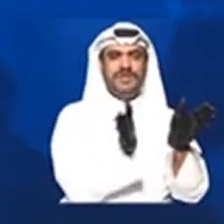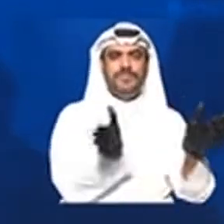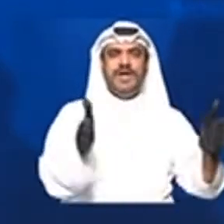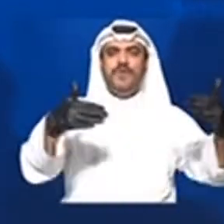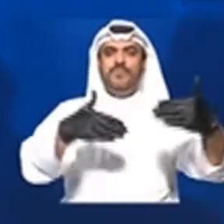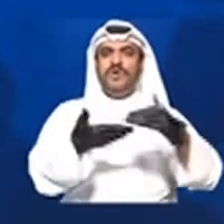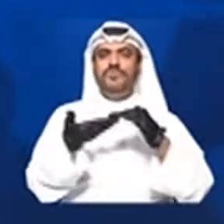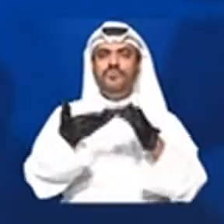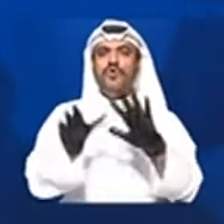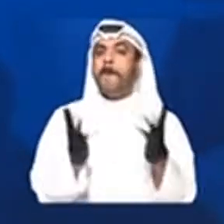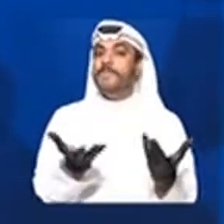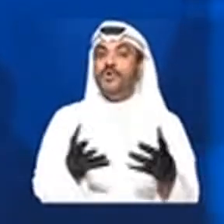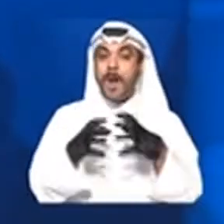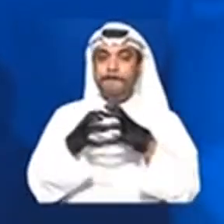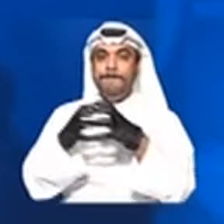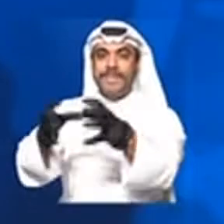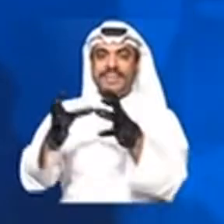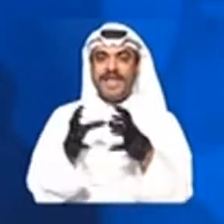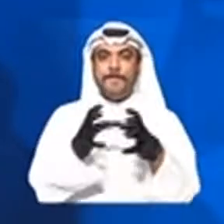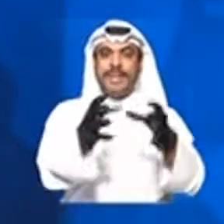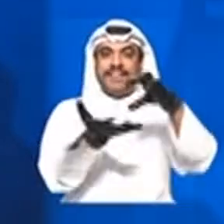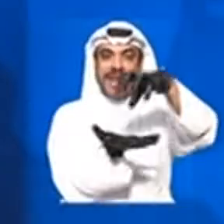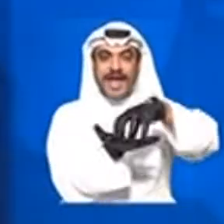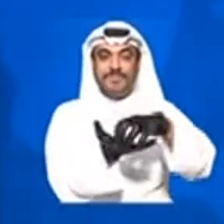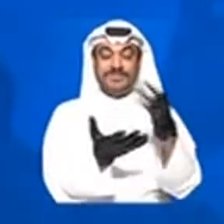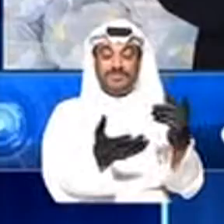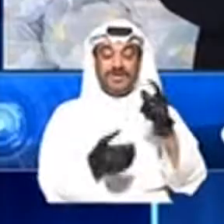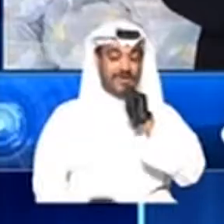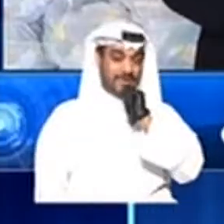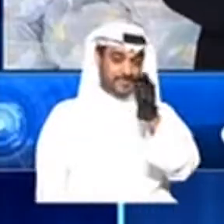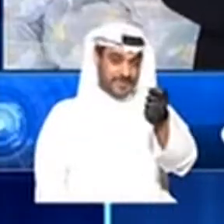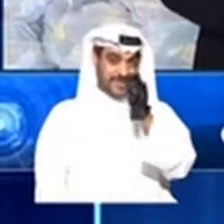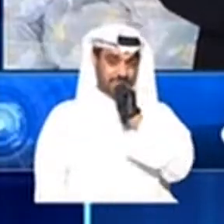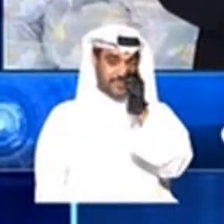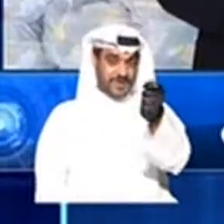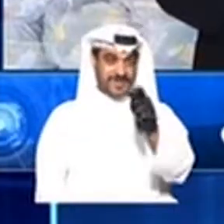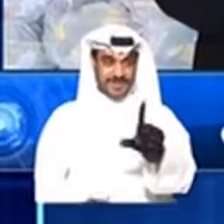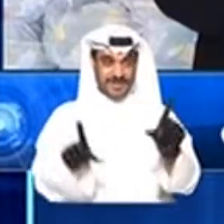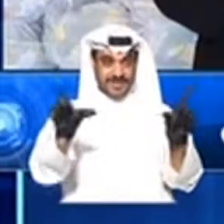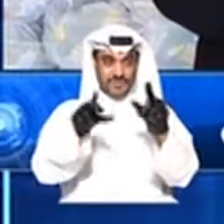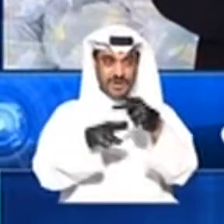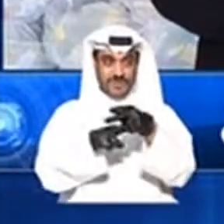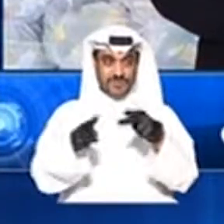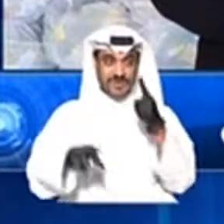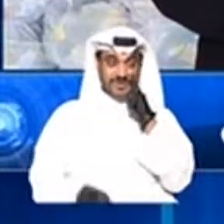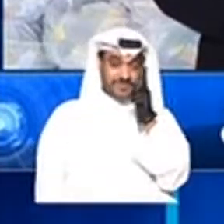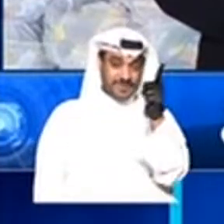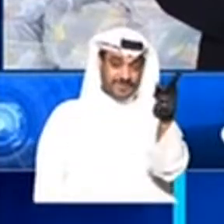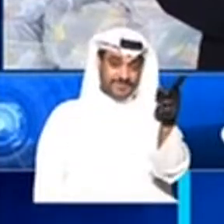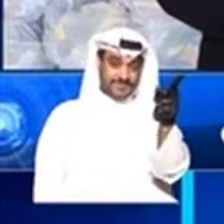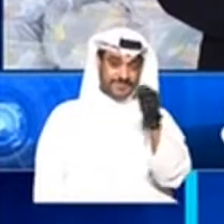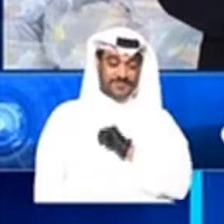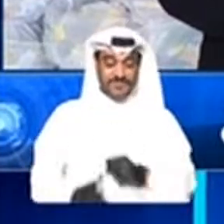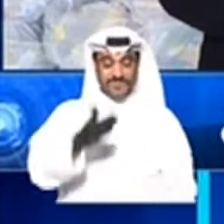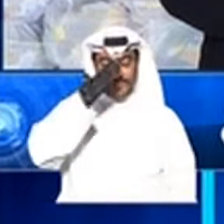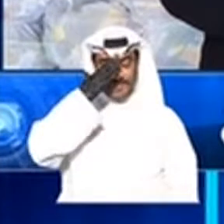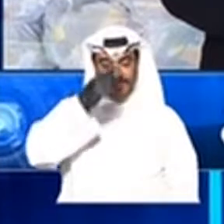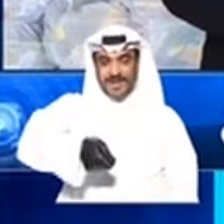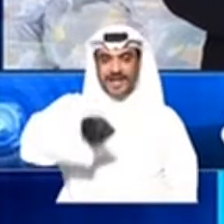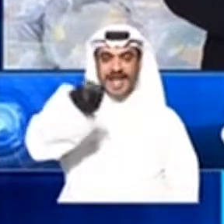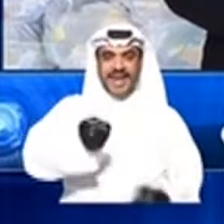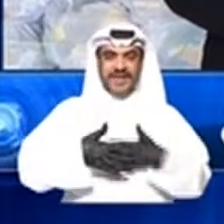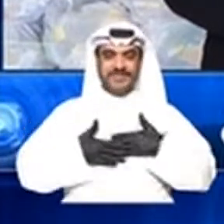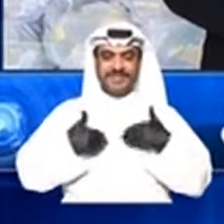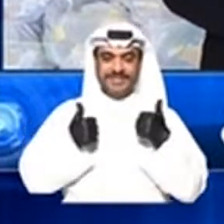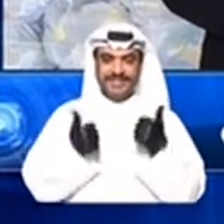المعزولة. وللمزيد من التفاصيل تنضم إلينا مراسلة تلفزيون دولة الكويت ديما دحدل. أهلا فيك ديما، معنا في